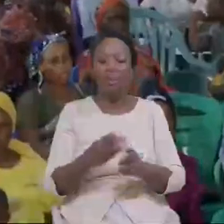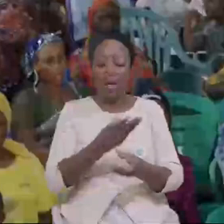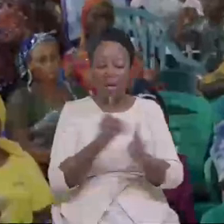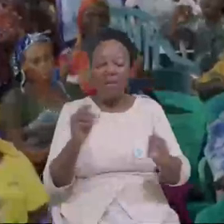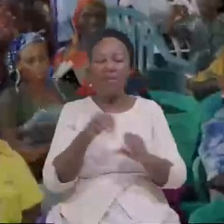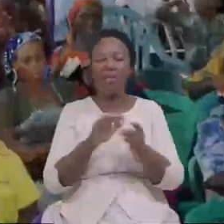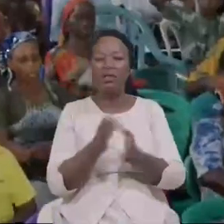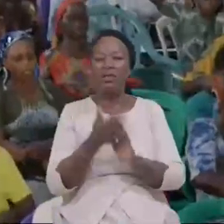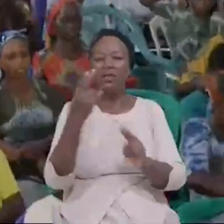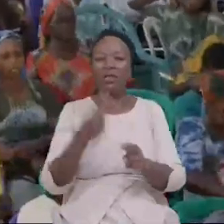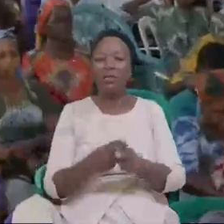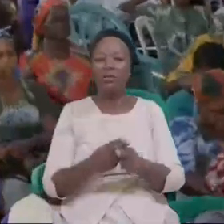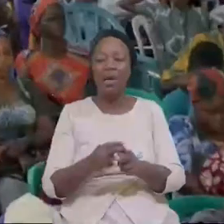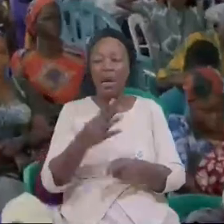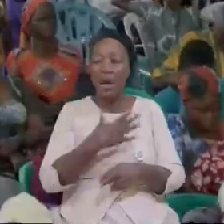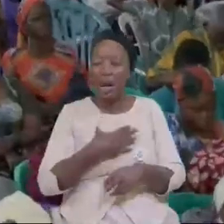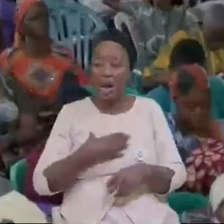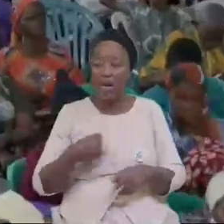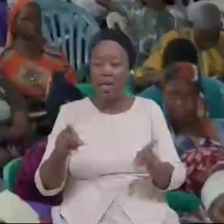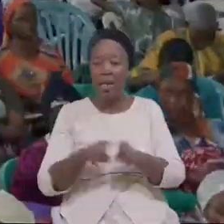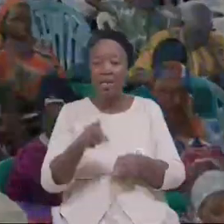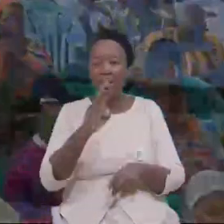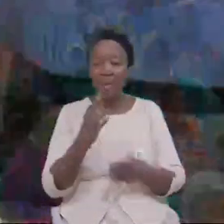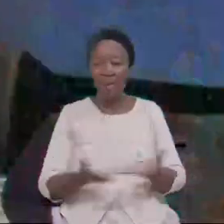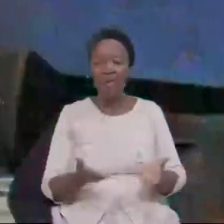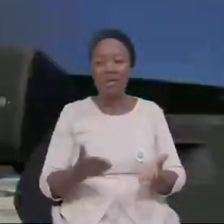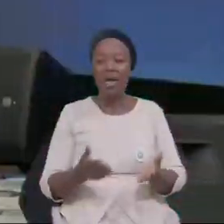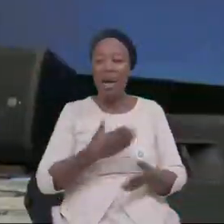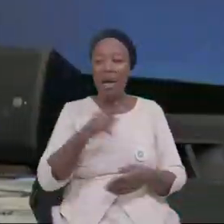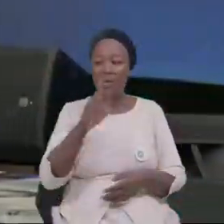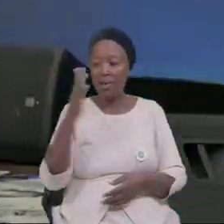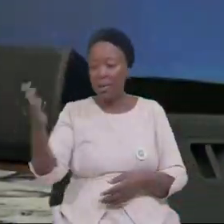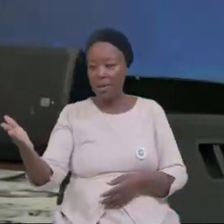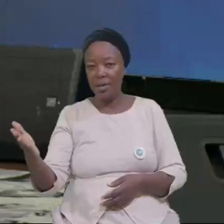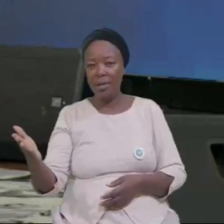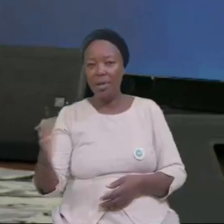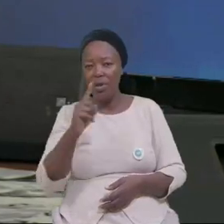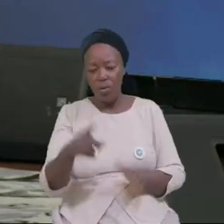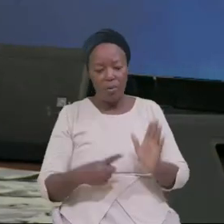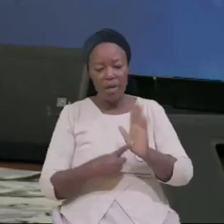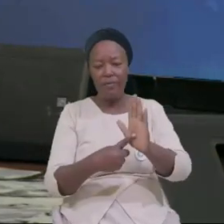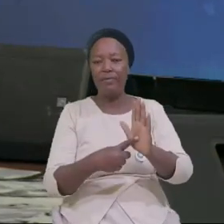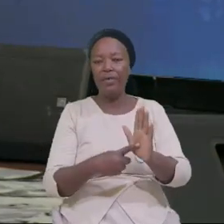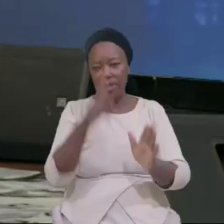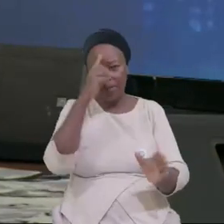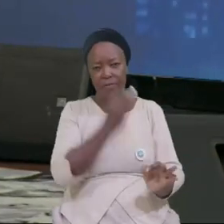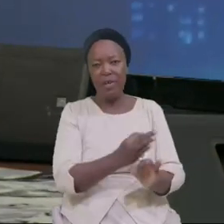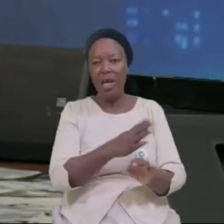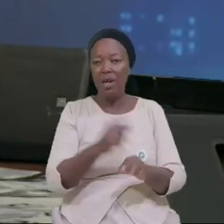délivrance. Et quand vous êtes là, et vous êtes là-bas aussi, vous manifestez la foi et vous êtes